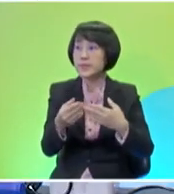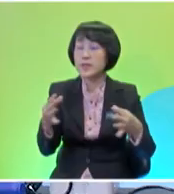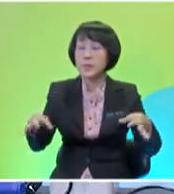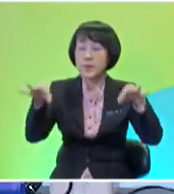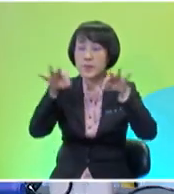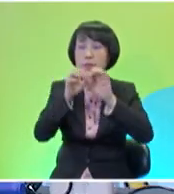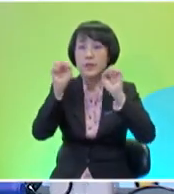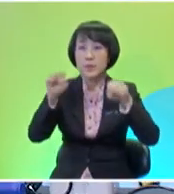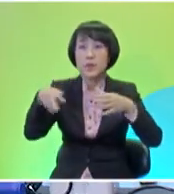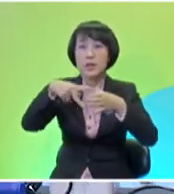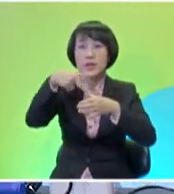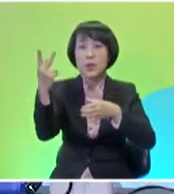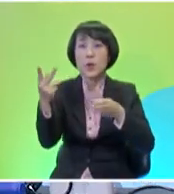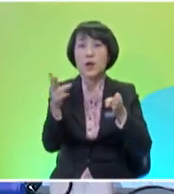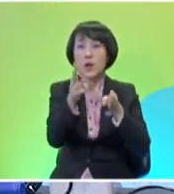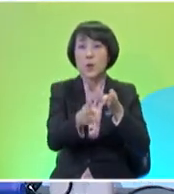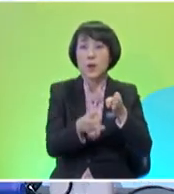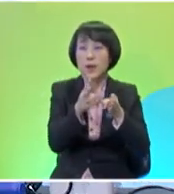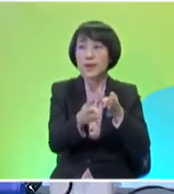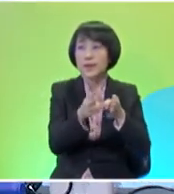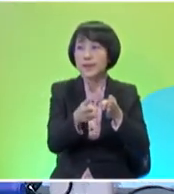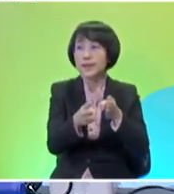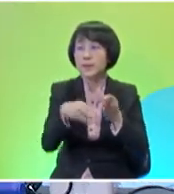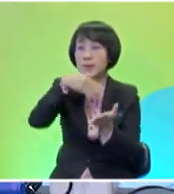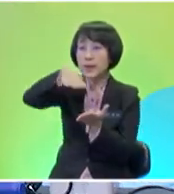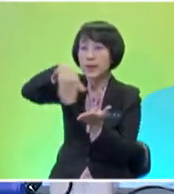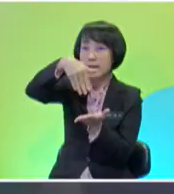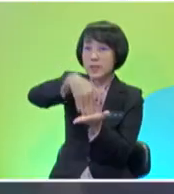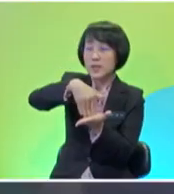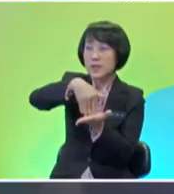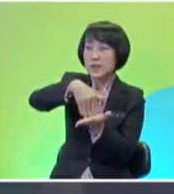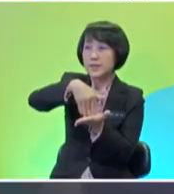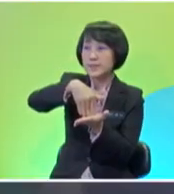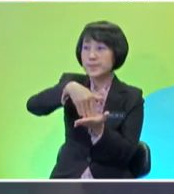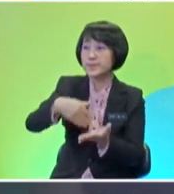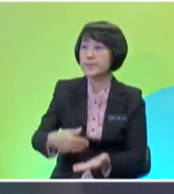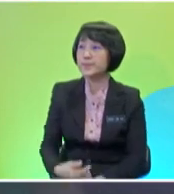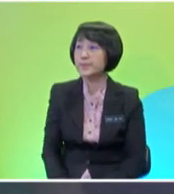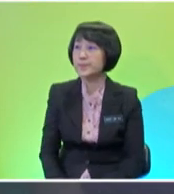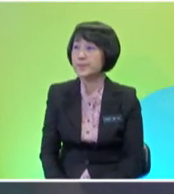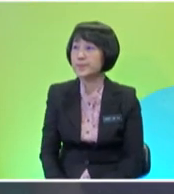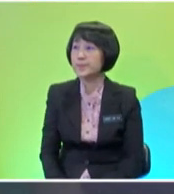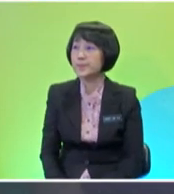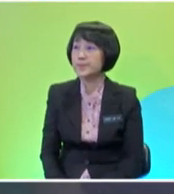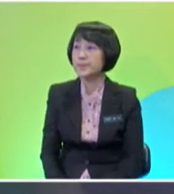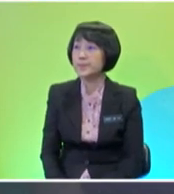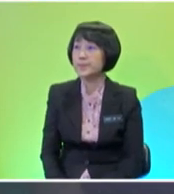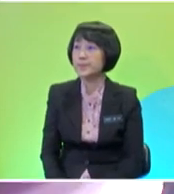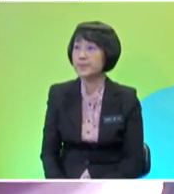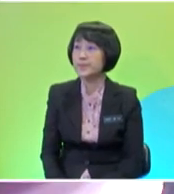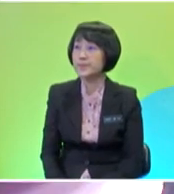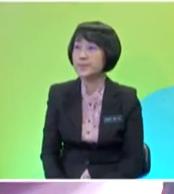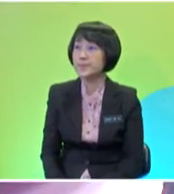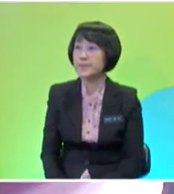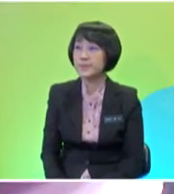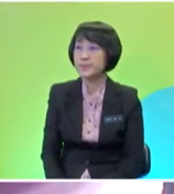tu saja. Yang itu di bahagian tengah, cikgu. Ya, di bahagian tengah tertutuplah. Sebab yang tu kita tak ada buat dalam lakaran. Hanya